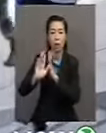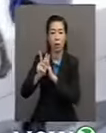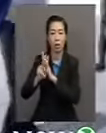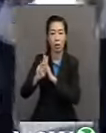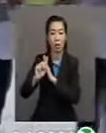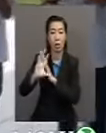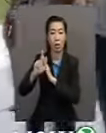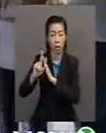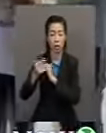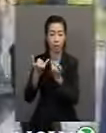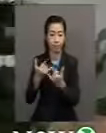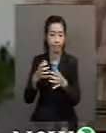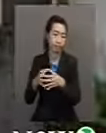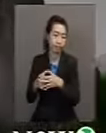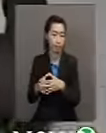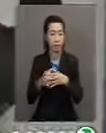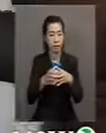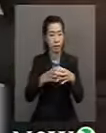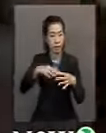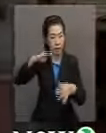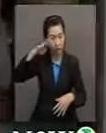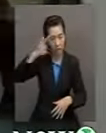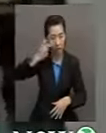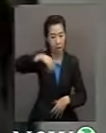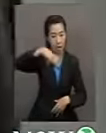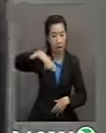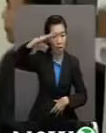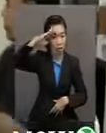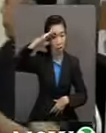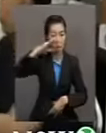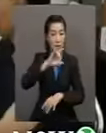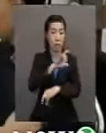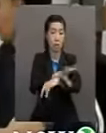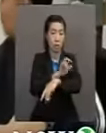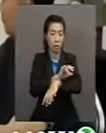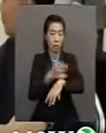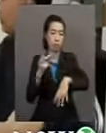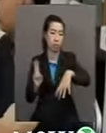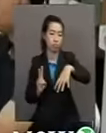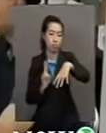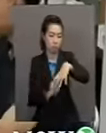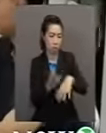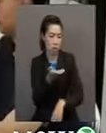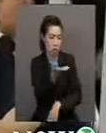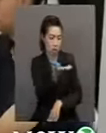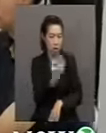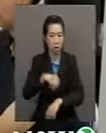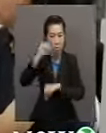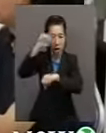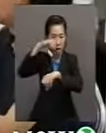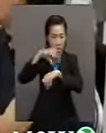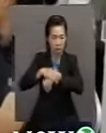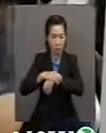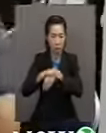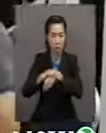เดินทางไปที่ศาลมณฑลทหารบกที่ 15จังหวัดเพชรบุรีครับเพื่อขออนุมัติหมายจับผู้ต้องหาคดีวางระเบิดที่